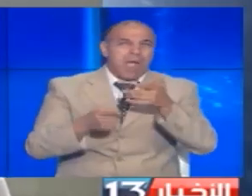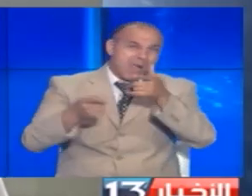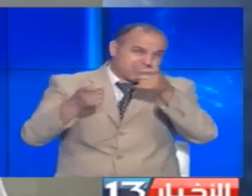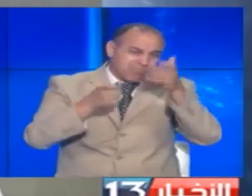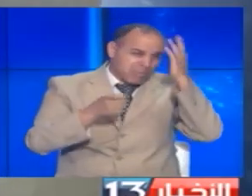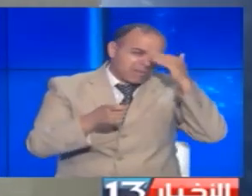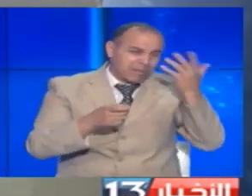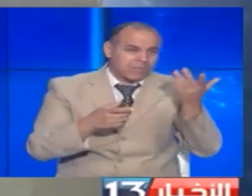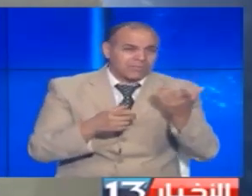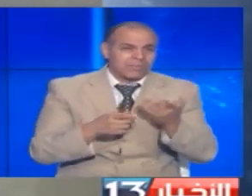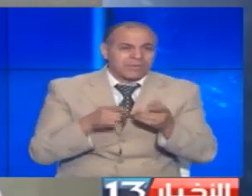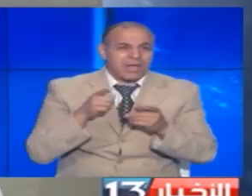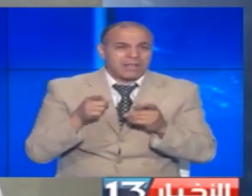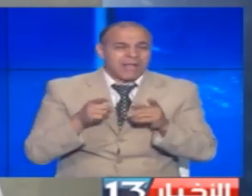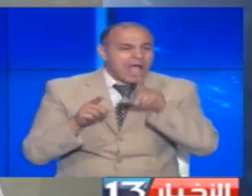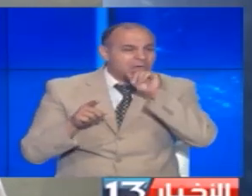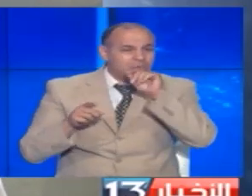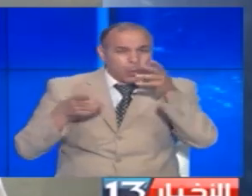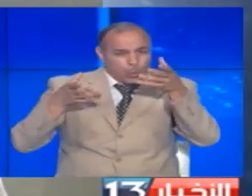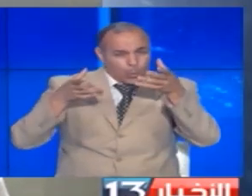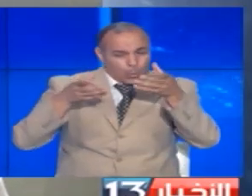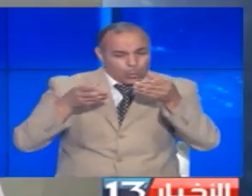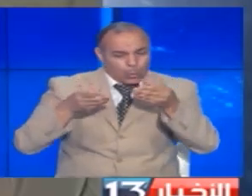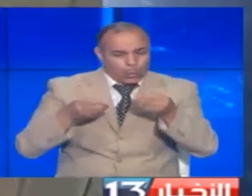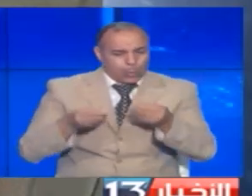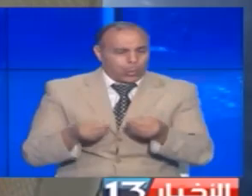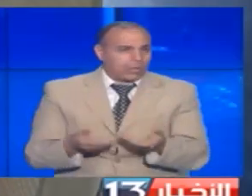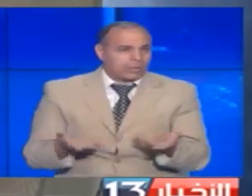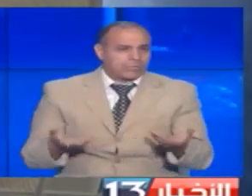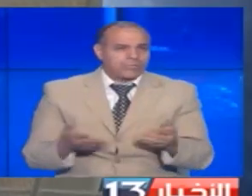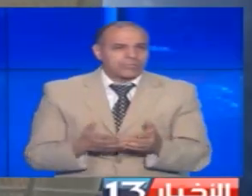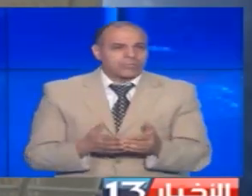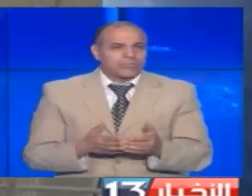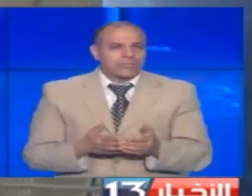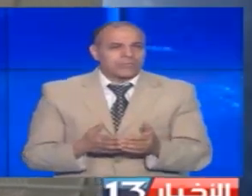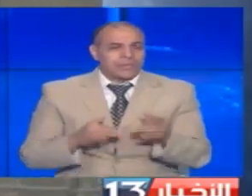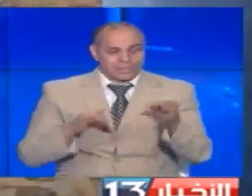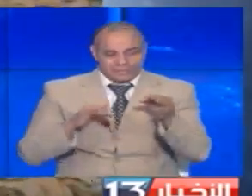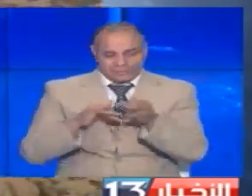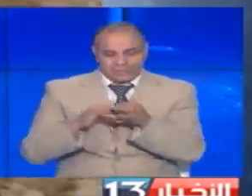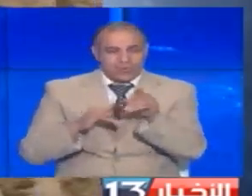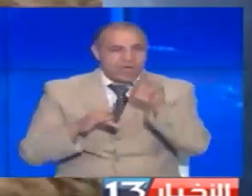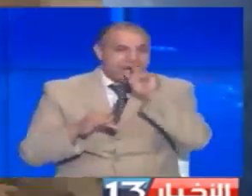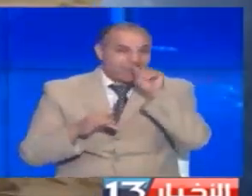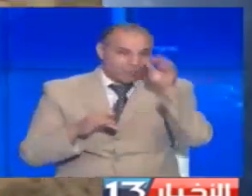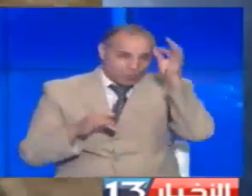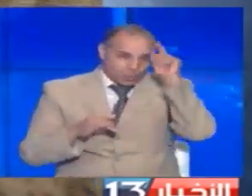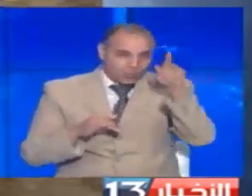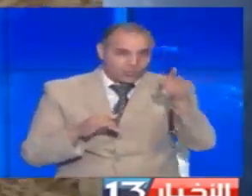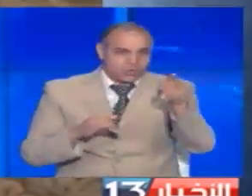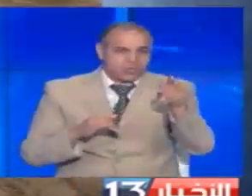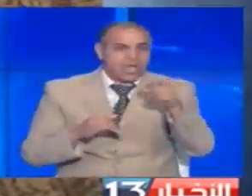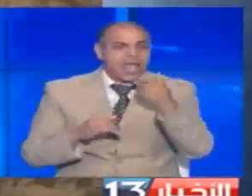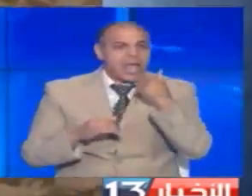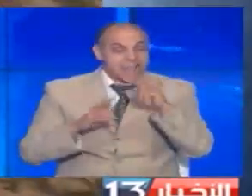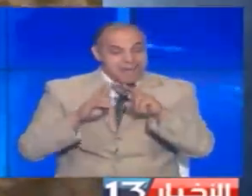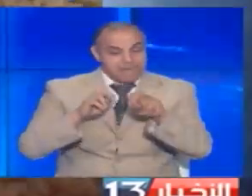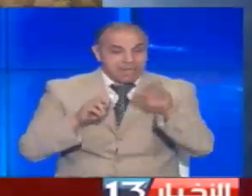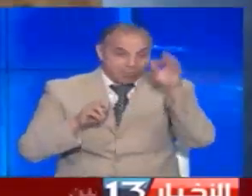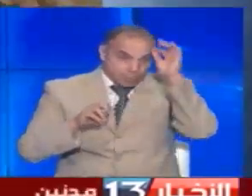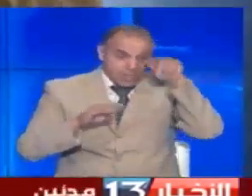هذا ما خلي الحضاره القرض اذا وجاني من تقرير الاخبار ان تلقي بهم لمحت في بحثه